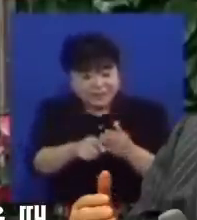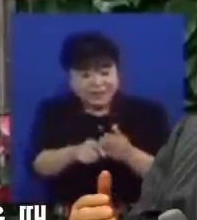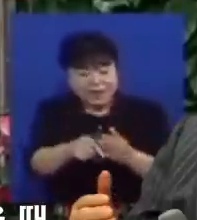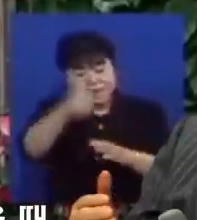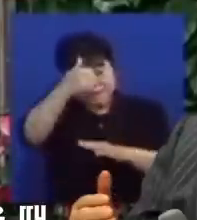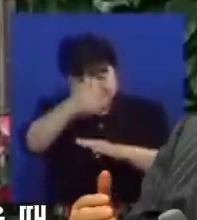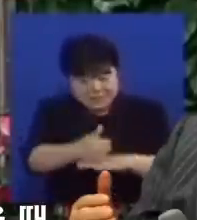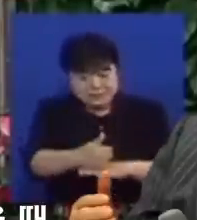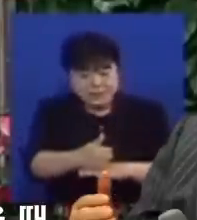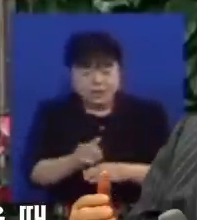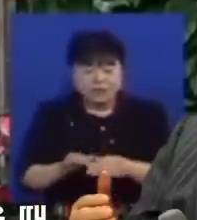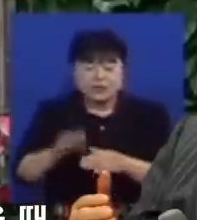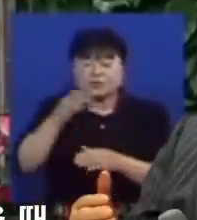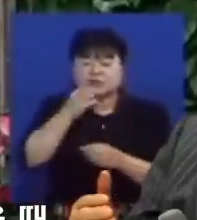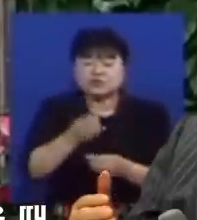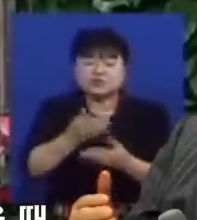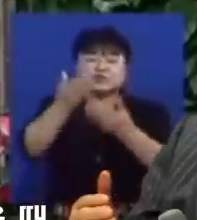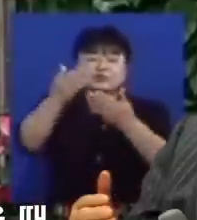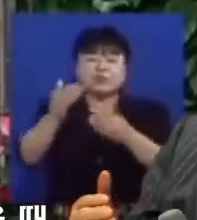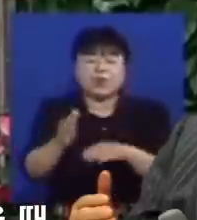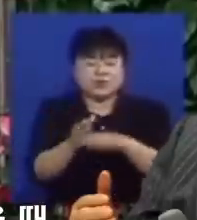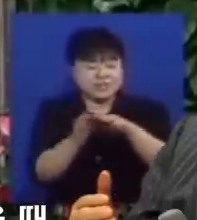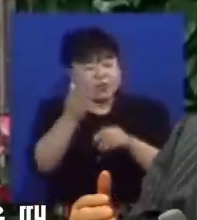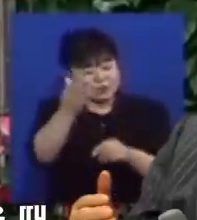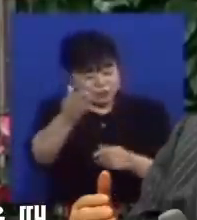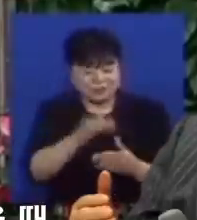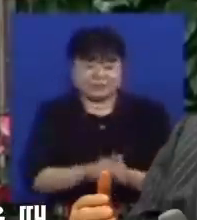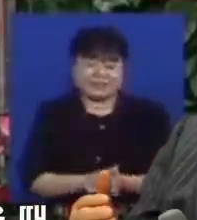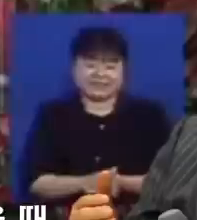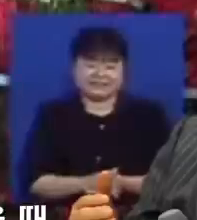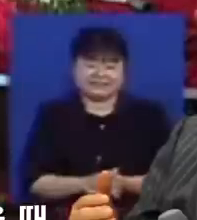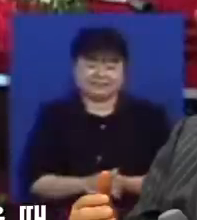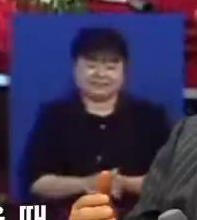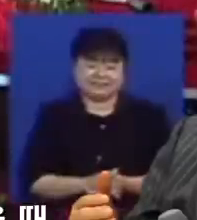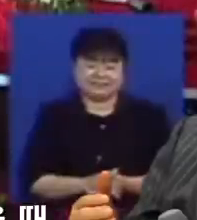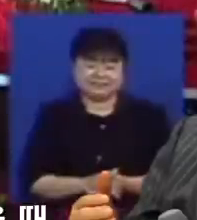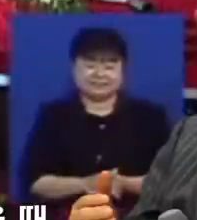끝에 가서 넘치는 축복으로 하나님이 채워주시는 것입니다.